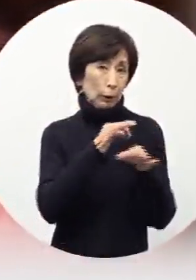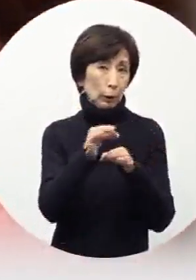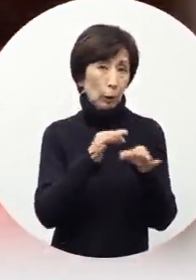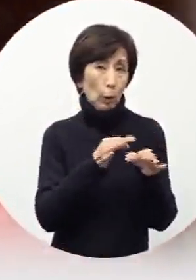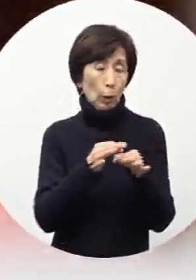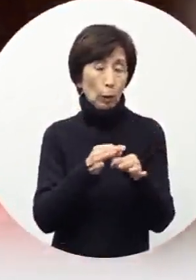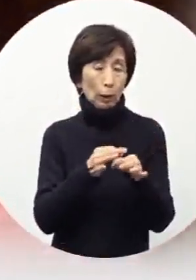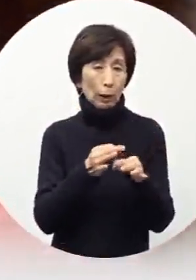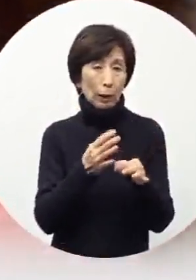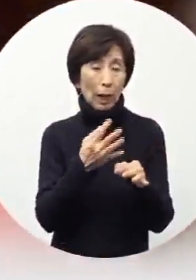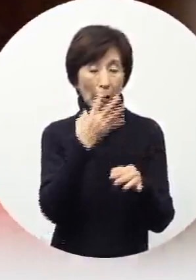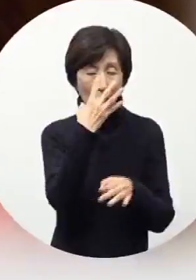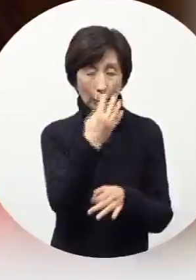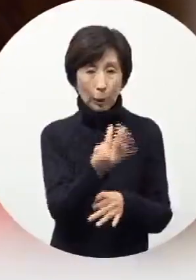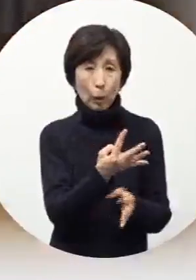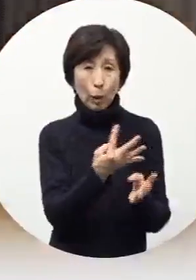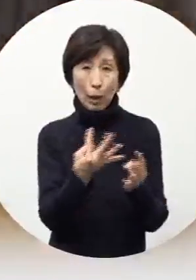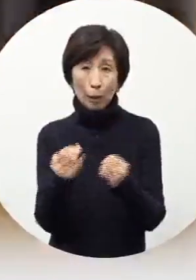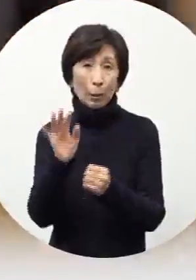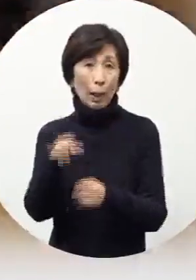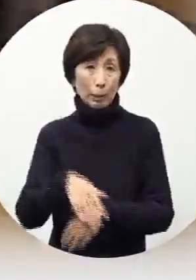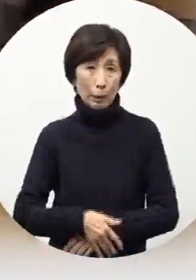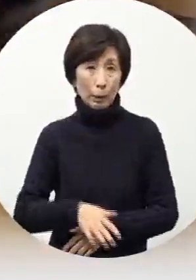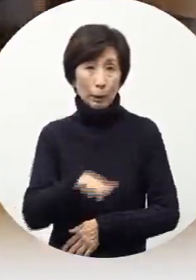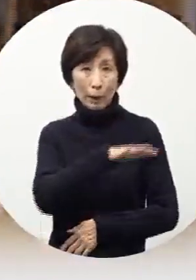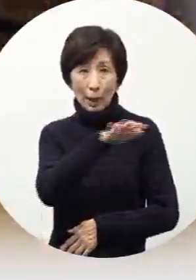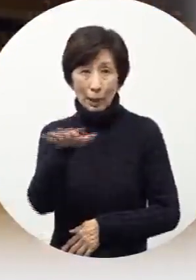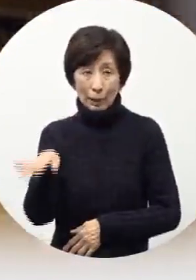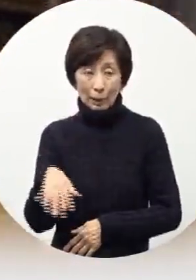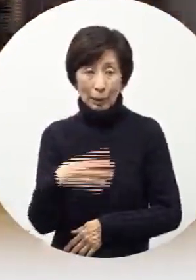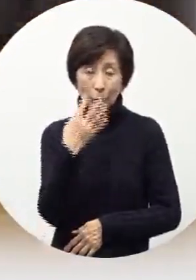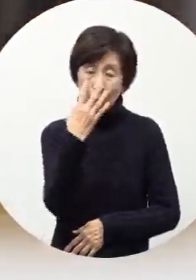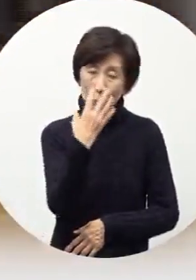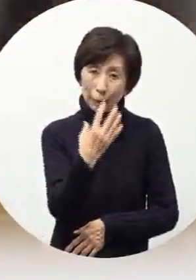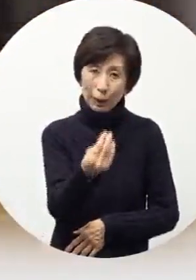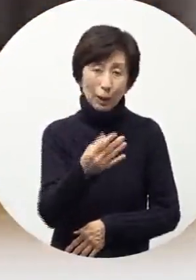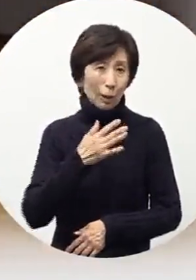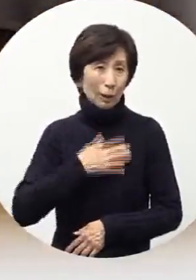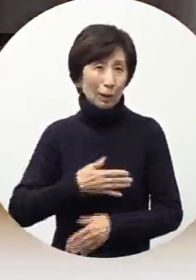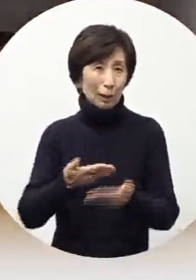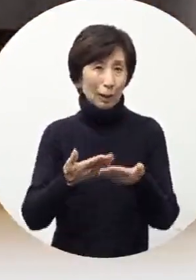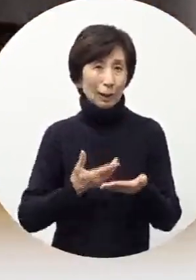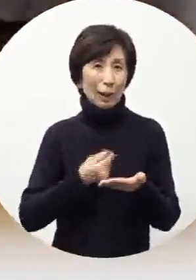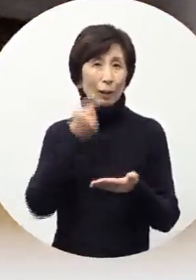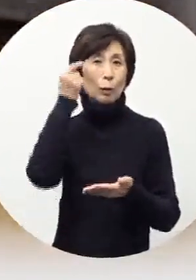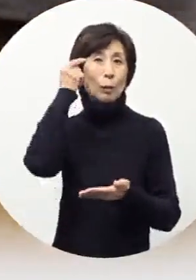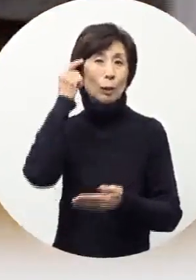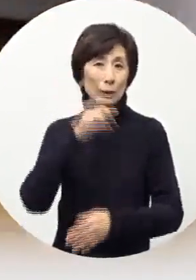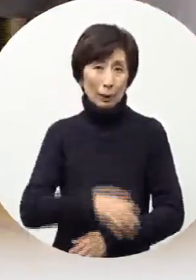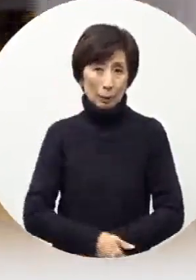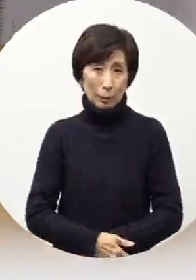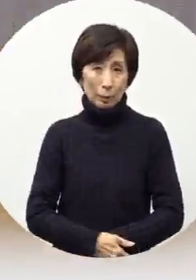秘めています。皆さんもそのたくさんの魅力に触れてみていただきたいと思います。